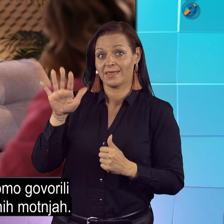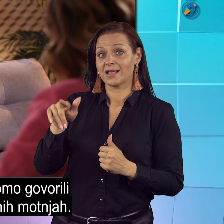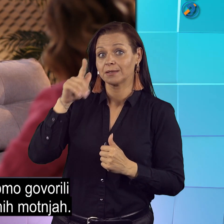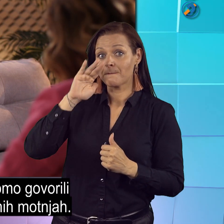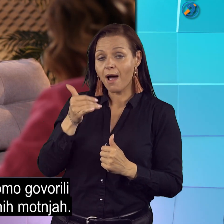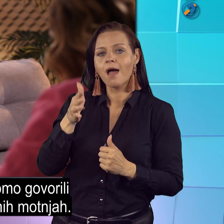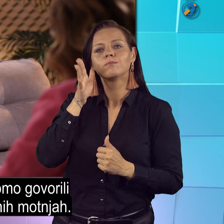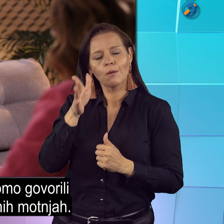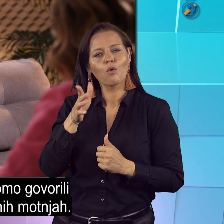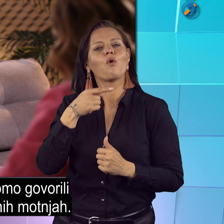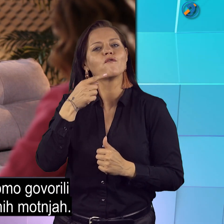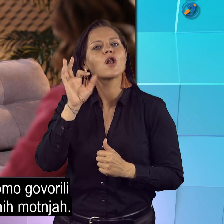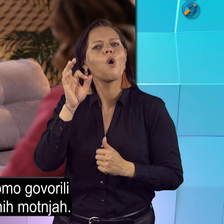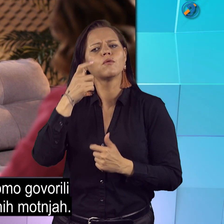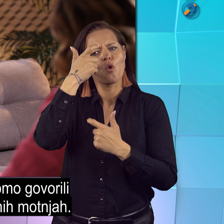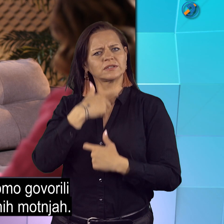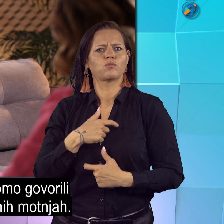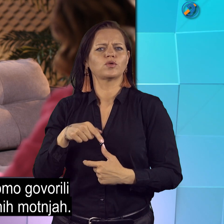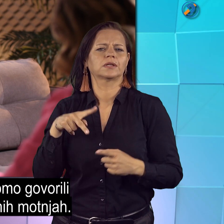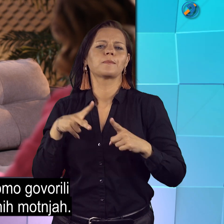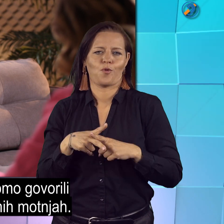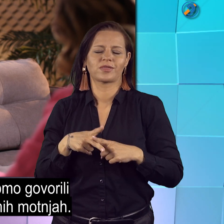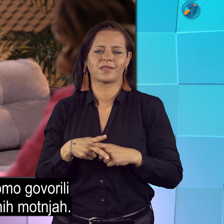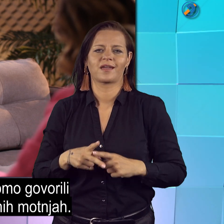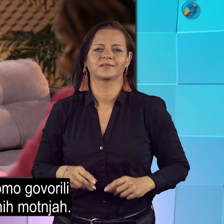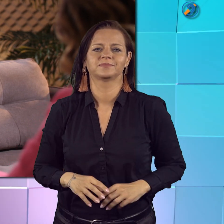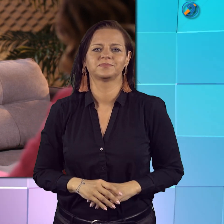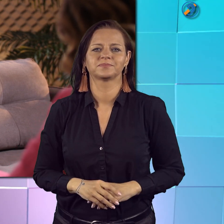15. maja bomo govorili o osebnih motnjah.